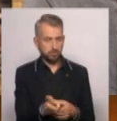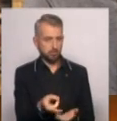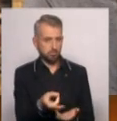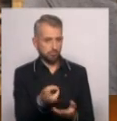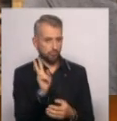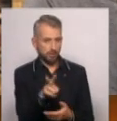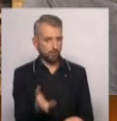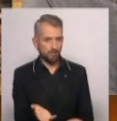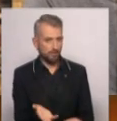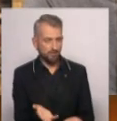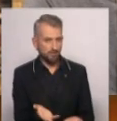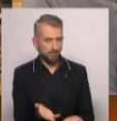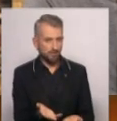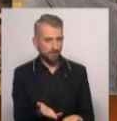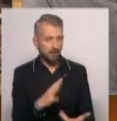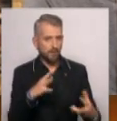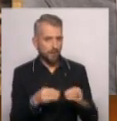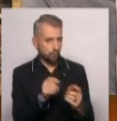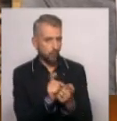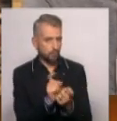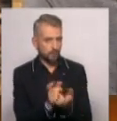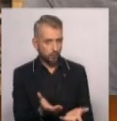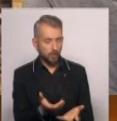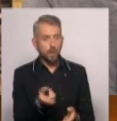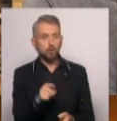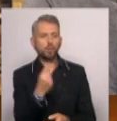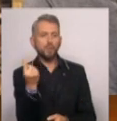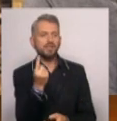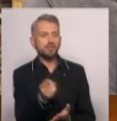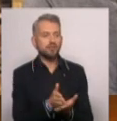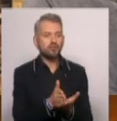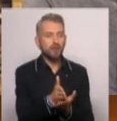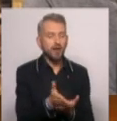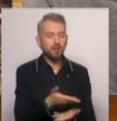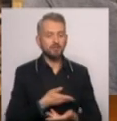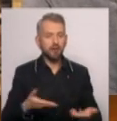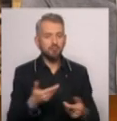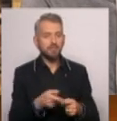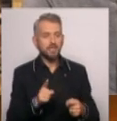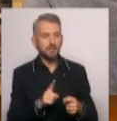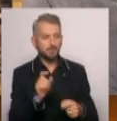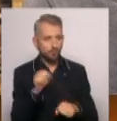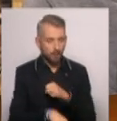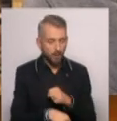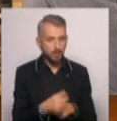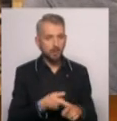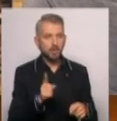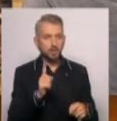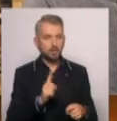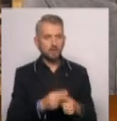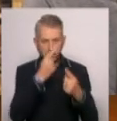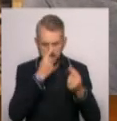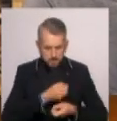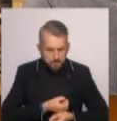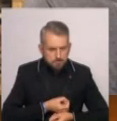Та, внаслідок конфлікту. Тому єдиний шлях нам це здолати, це виводити в публічну